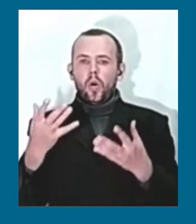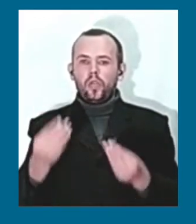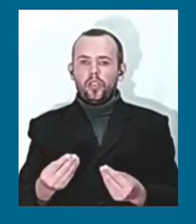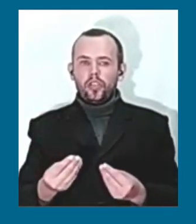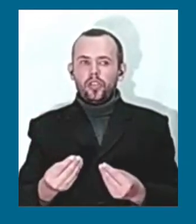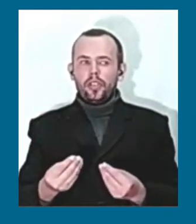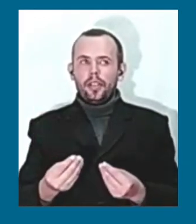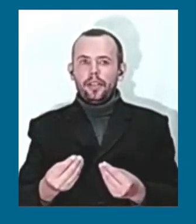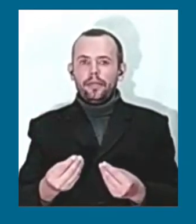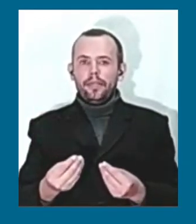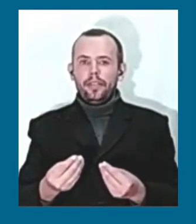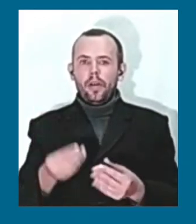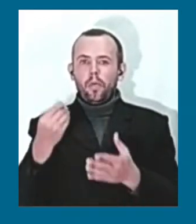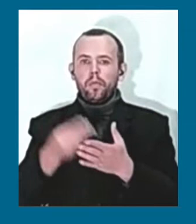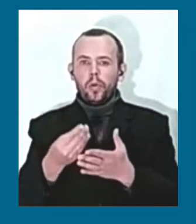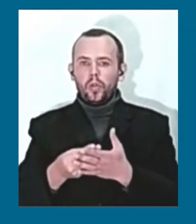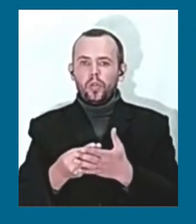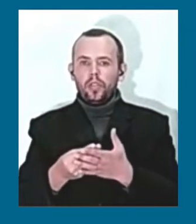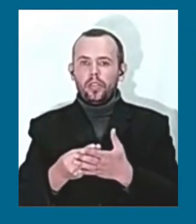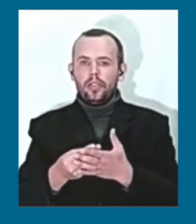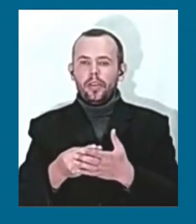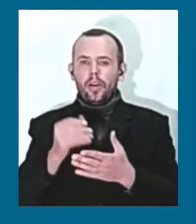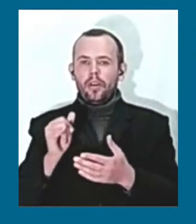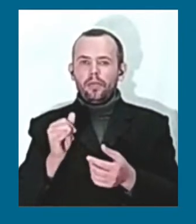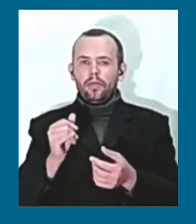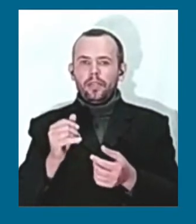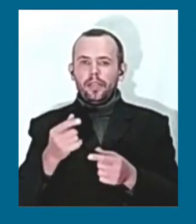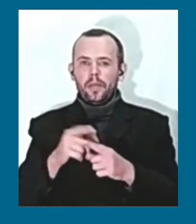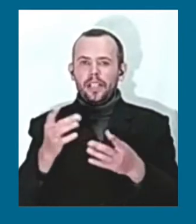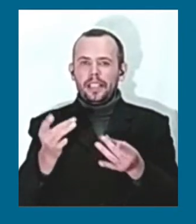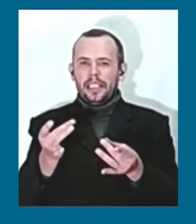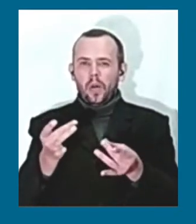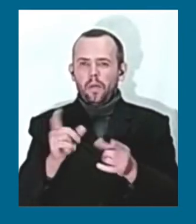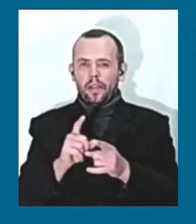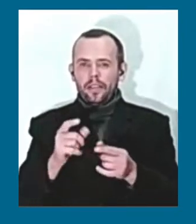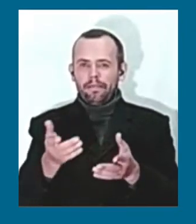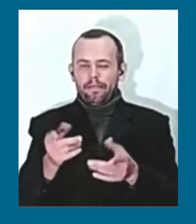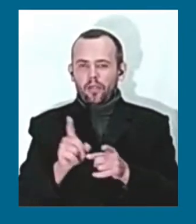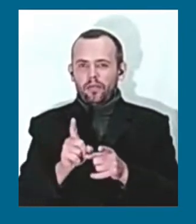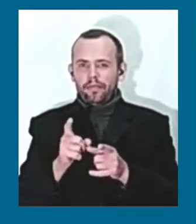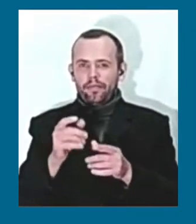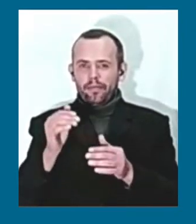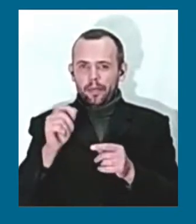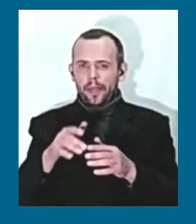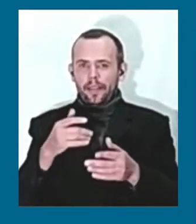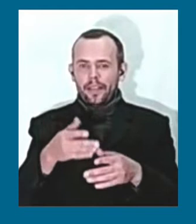бюджет в основному це з землі. Нема в разі заводів ніяких,